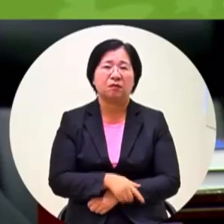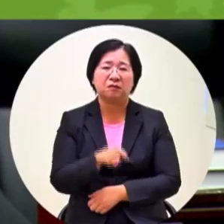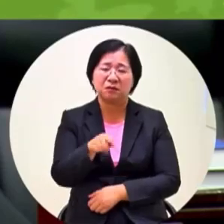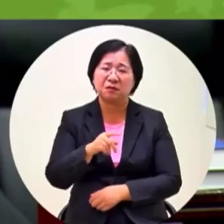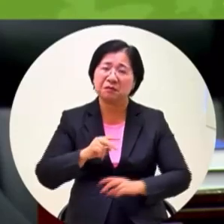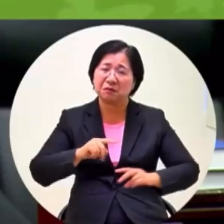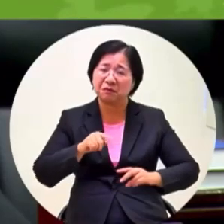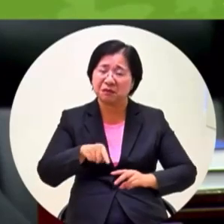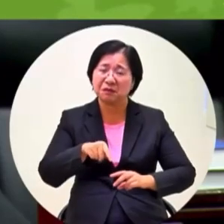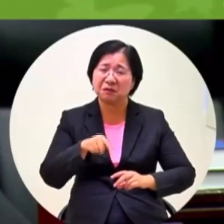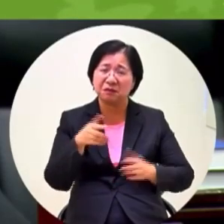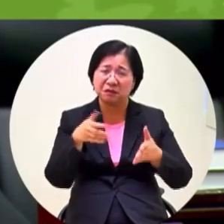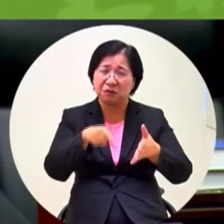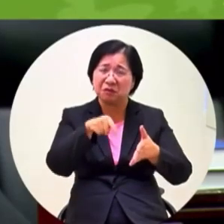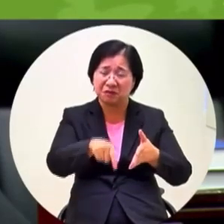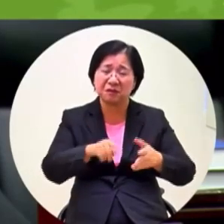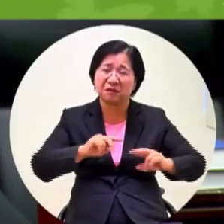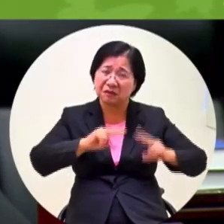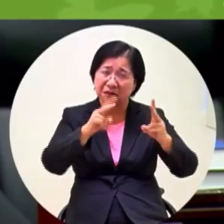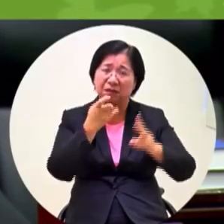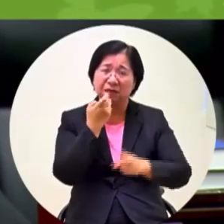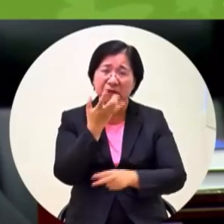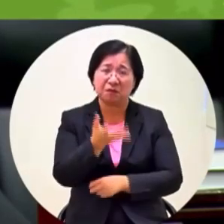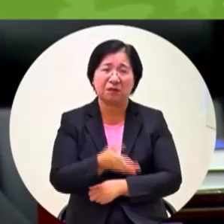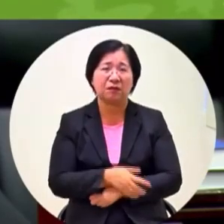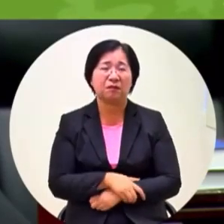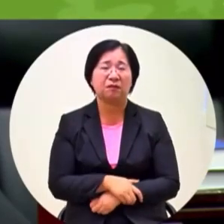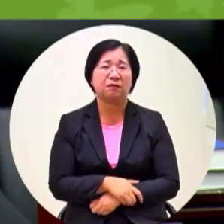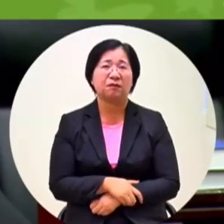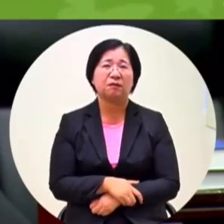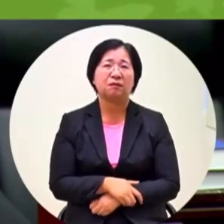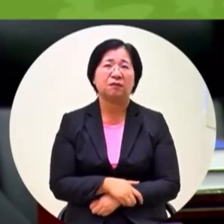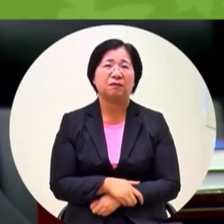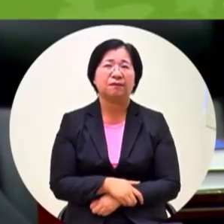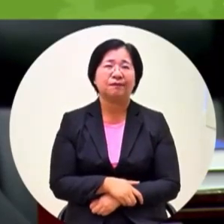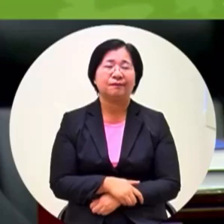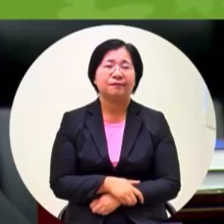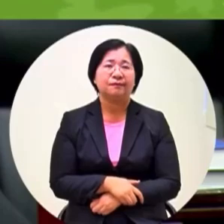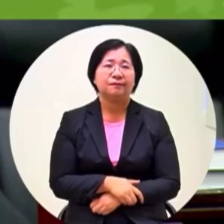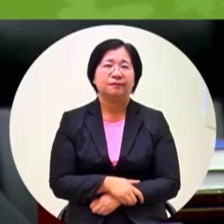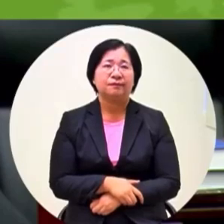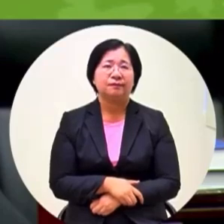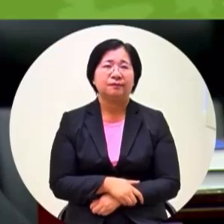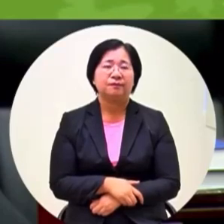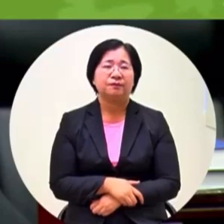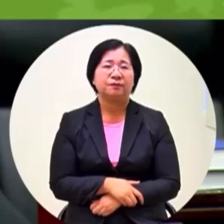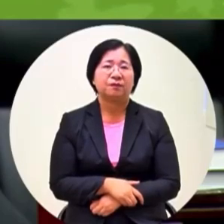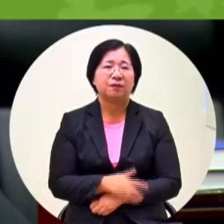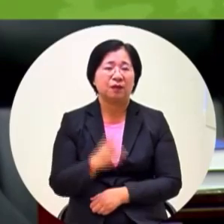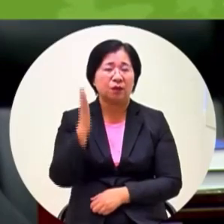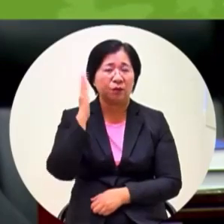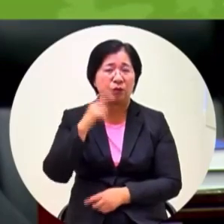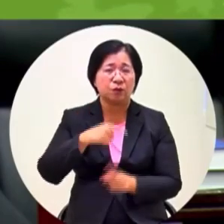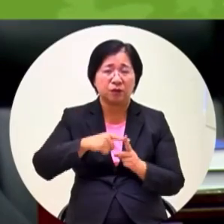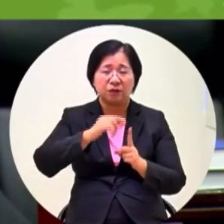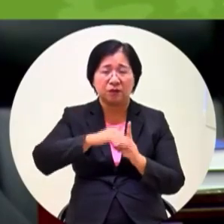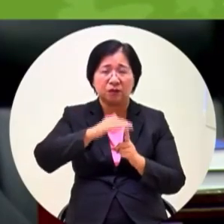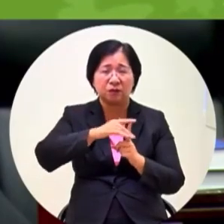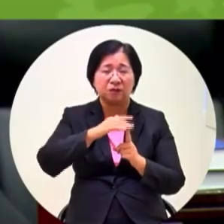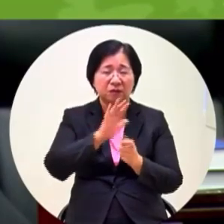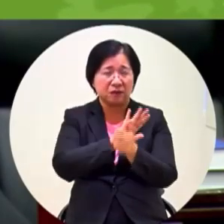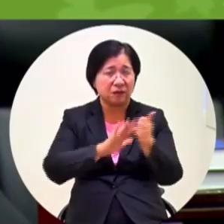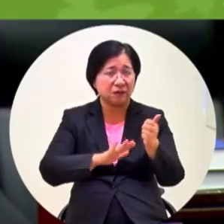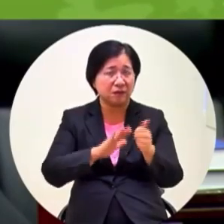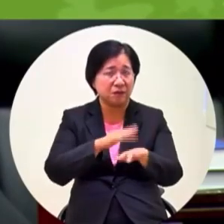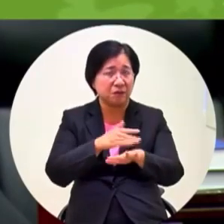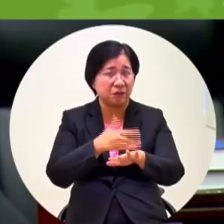善，还是要来去？要安怎来去搞咱的水量未影响的情形之下了，